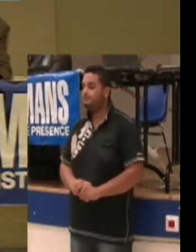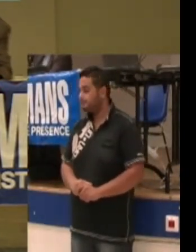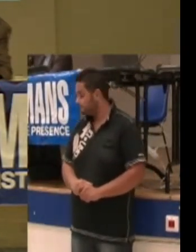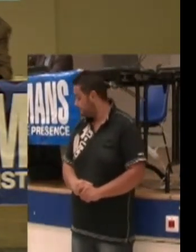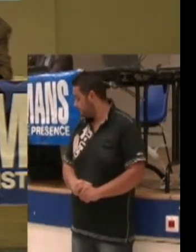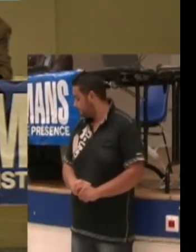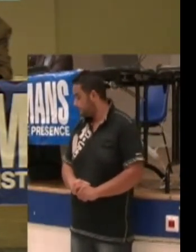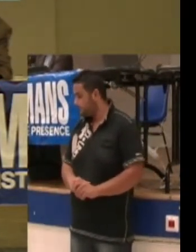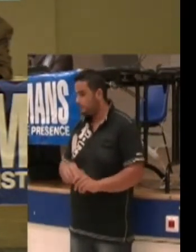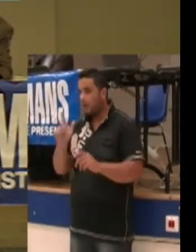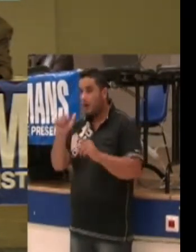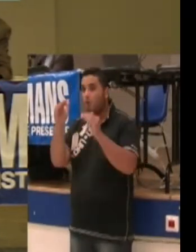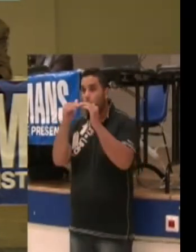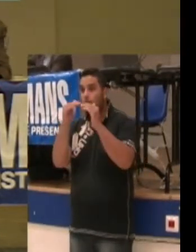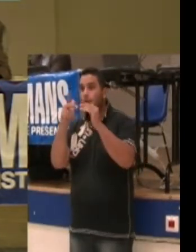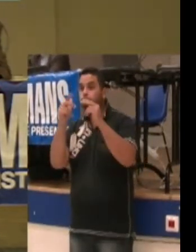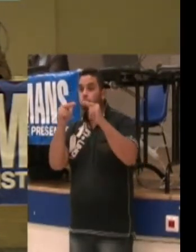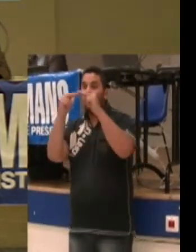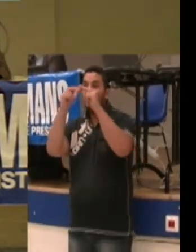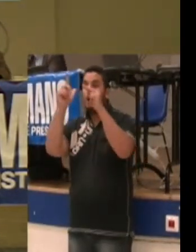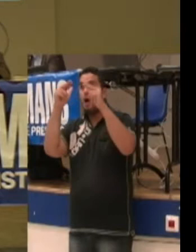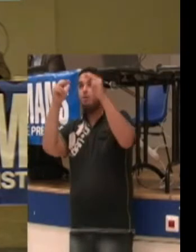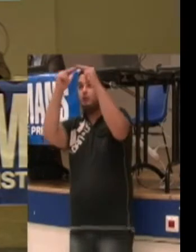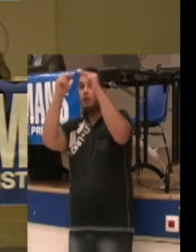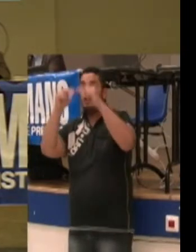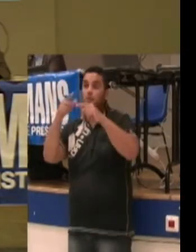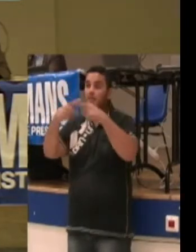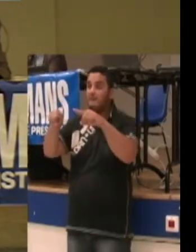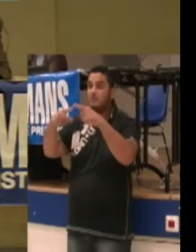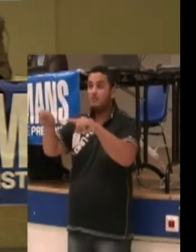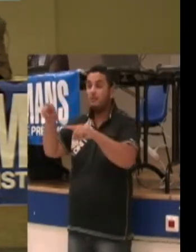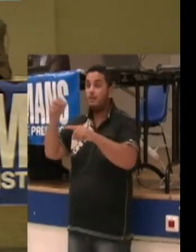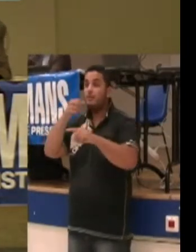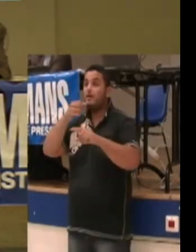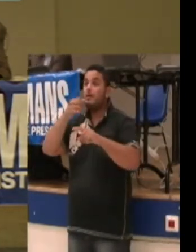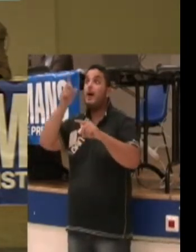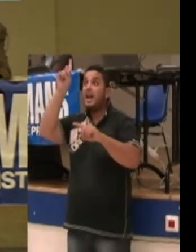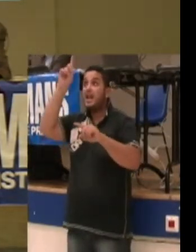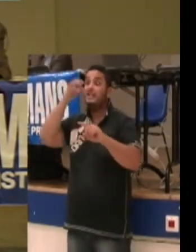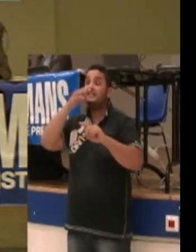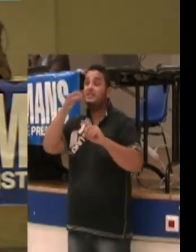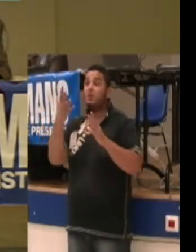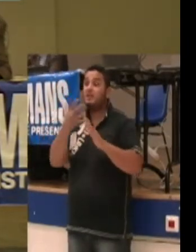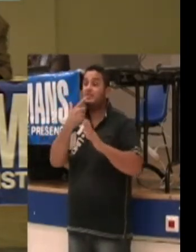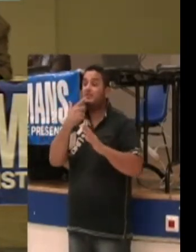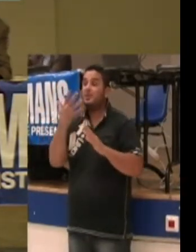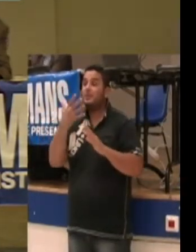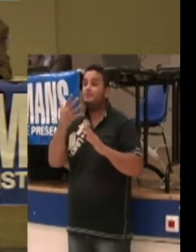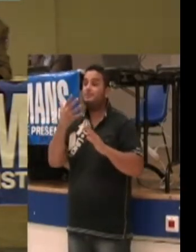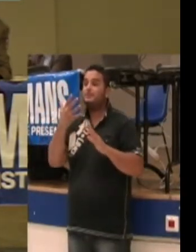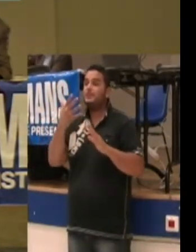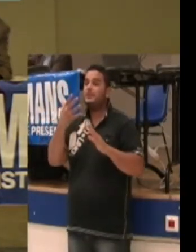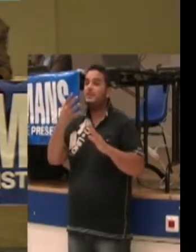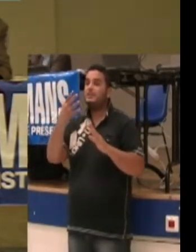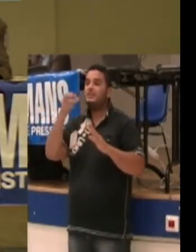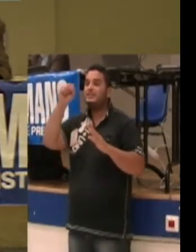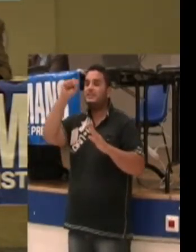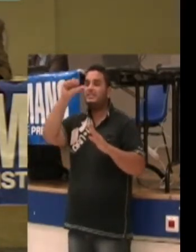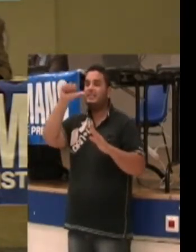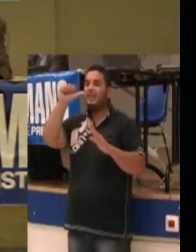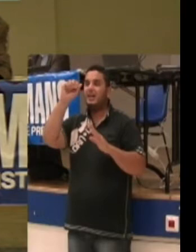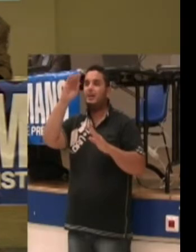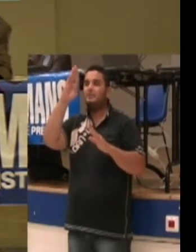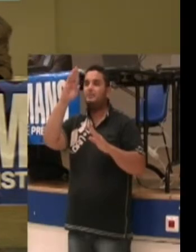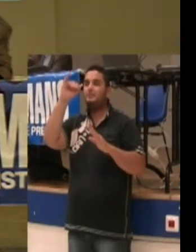il y en a qui ont un degré moindre, il y en a qui ont un degré plus élevé. Mais Allah subhanahu wa ta'ala dit sabiru. Le mot sabiru, il y a le alif, ce qu'on appelle alif mushareka en